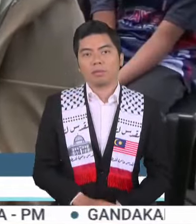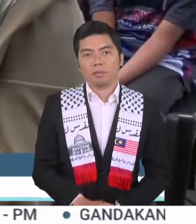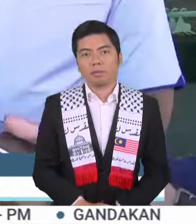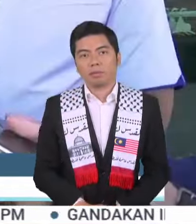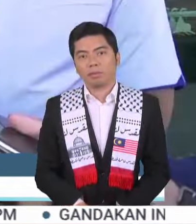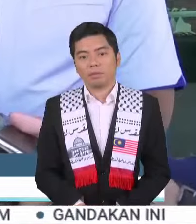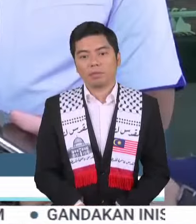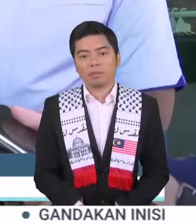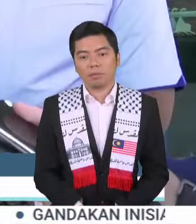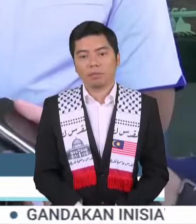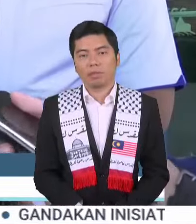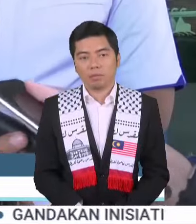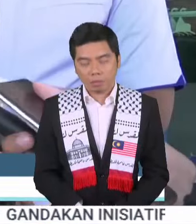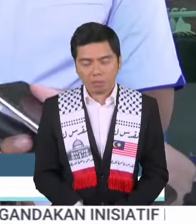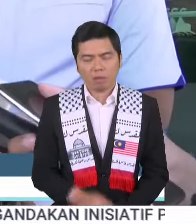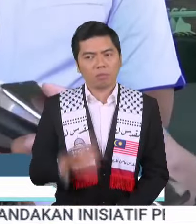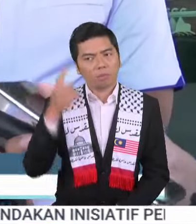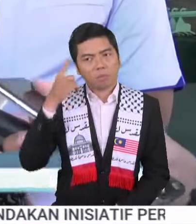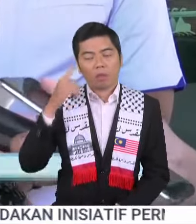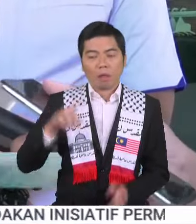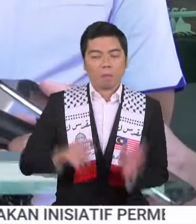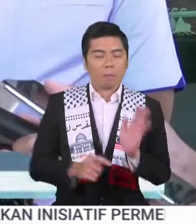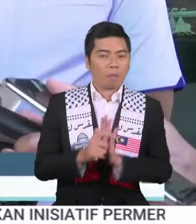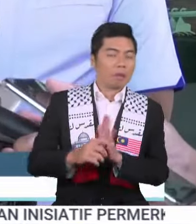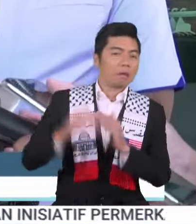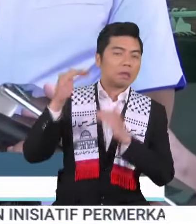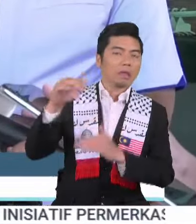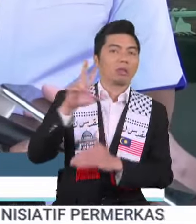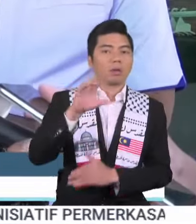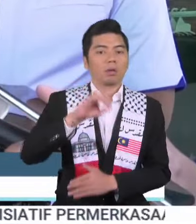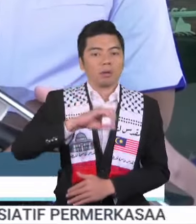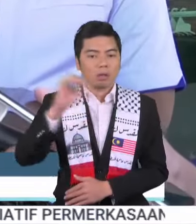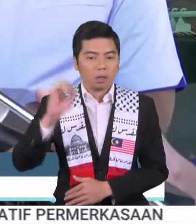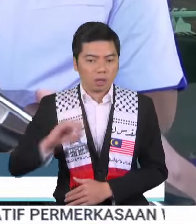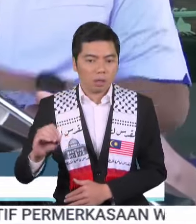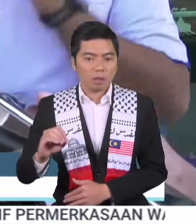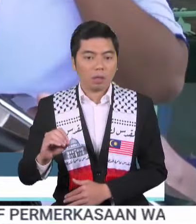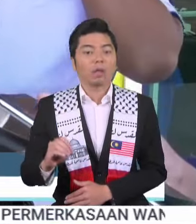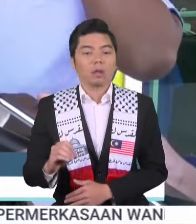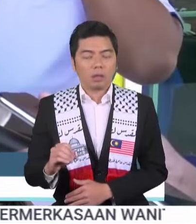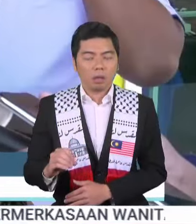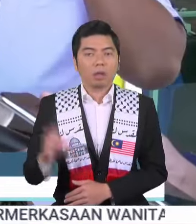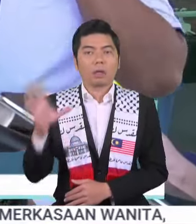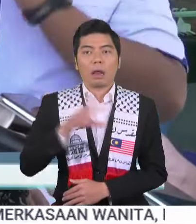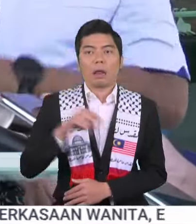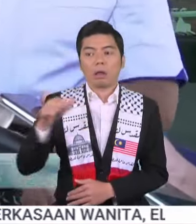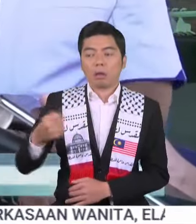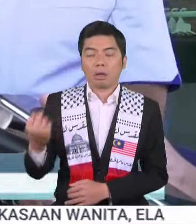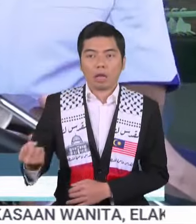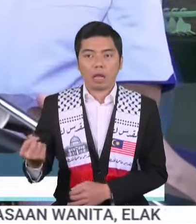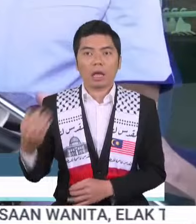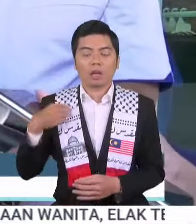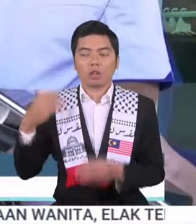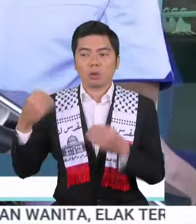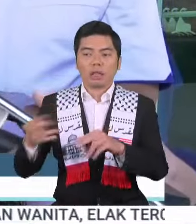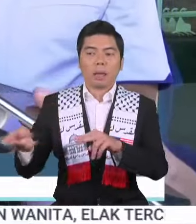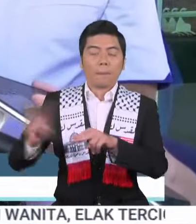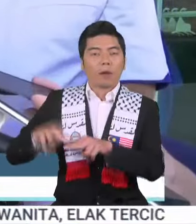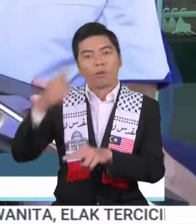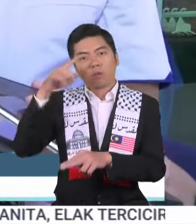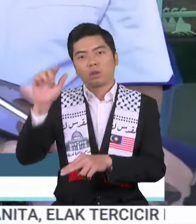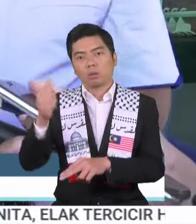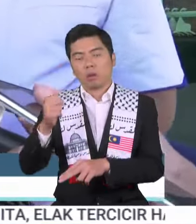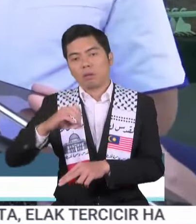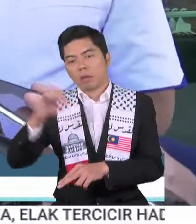sayaat sehingga 30% dan kadang-kadang juga Pasar Raya sendiri Contoh akan menawarkan 10% dan 20% akan